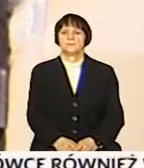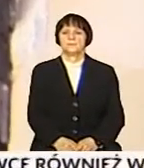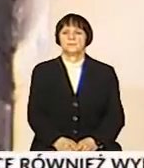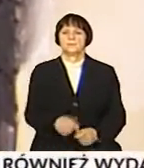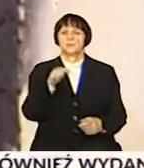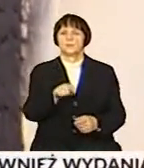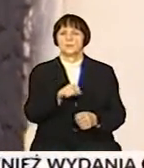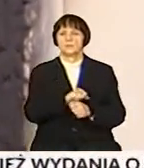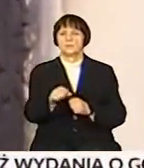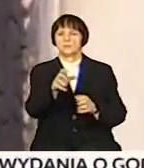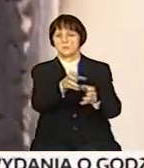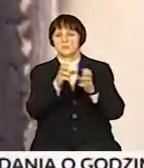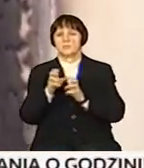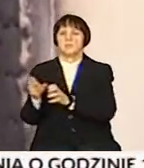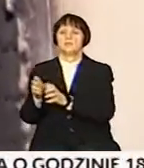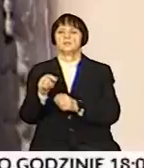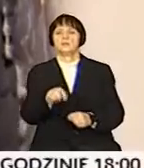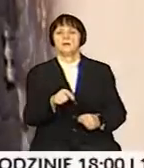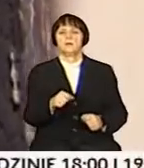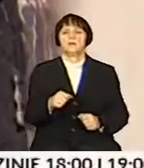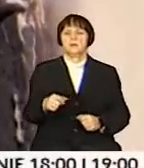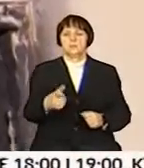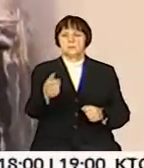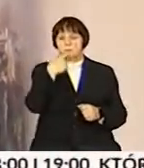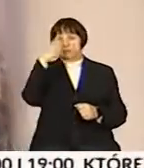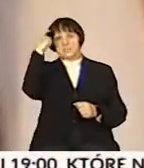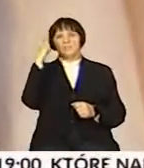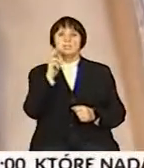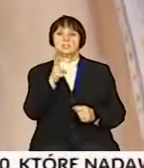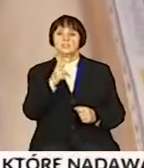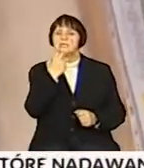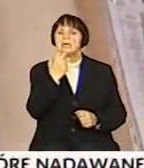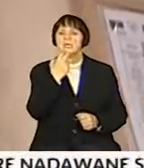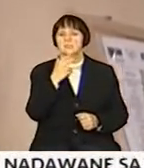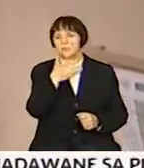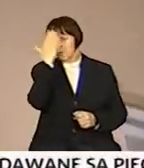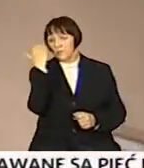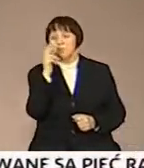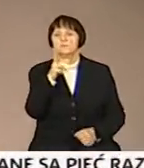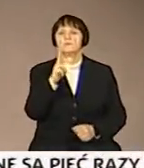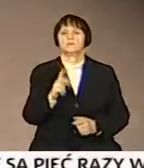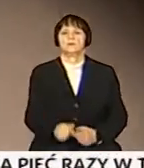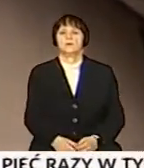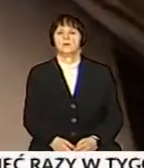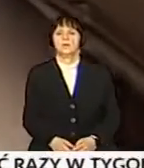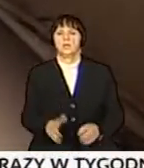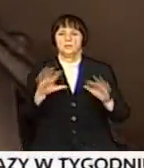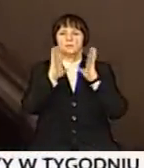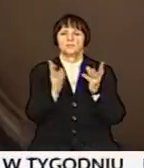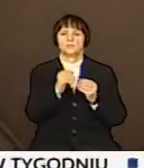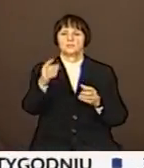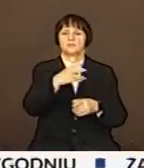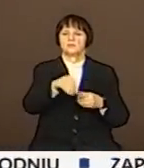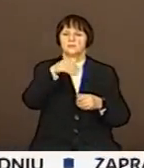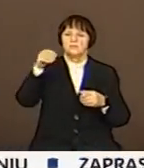No tutaj zdjęli, nie wiem, czy to strażacy zdjęli, czy to elektrownia zdjęła, no. To wszystko się kopciło